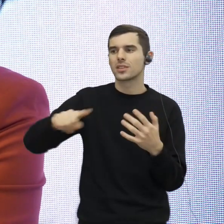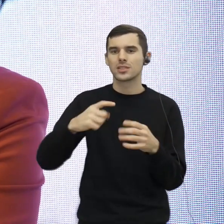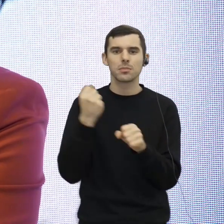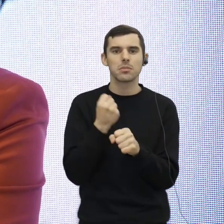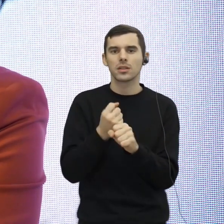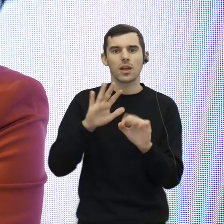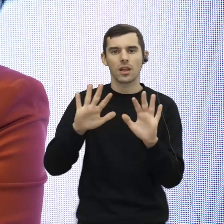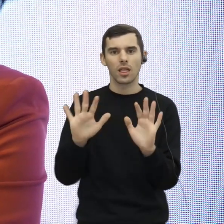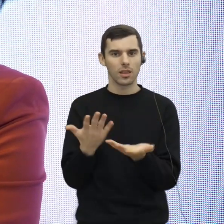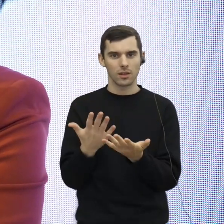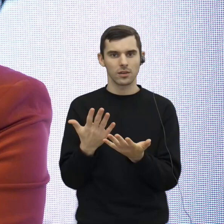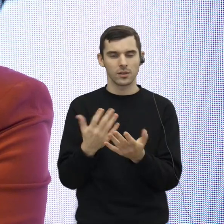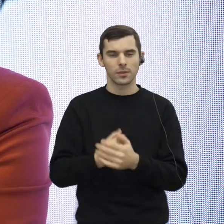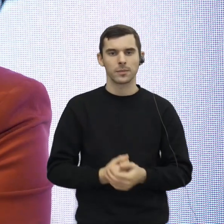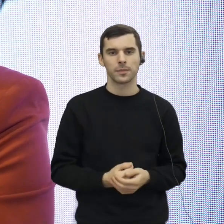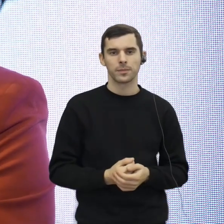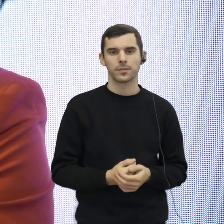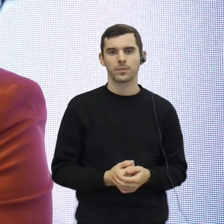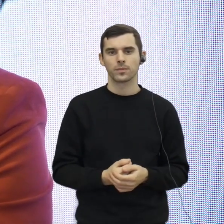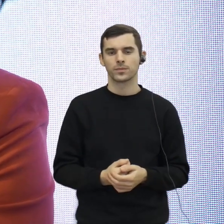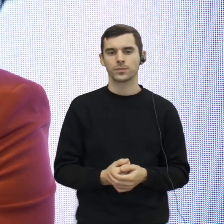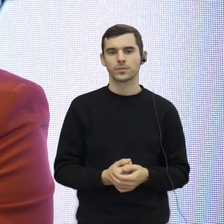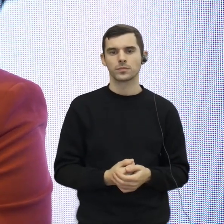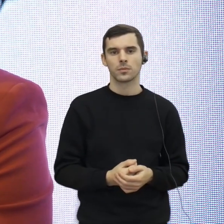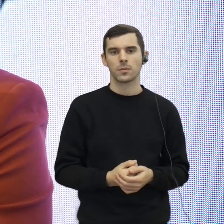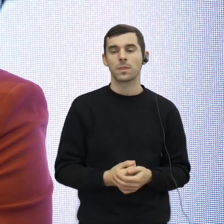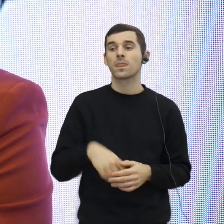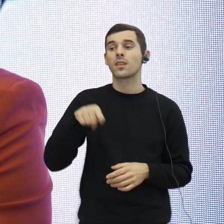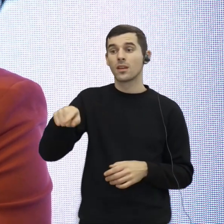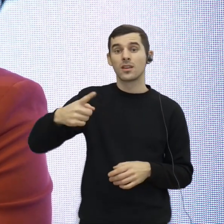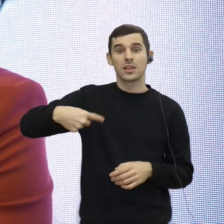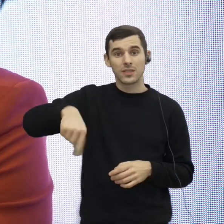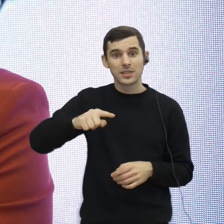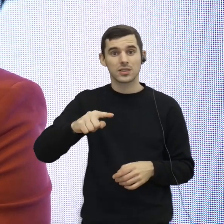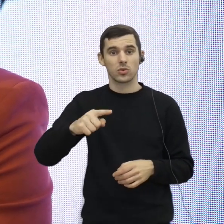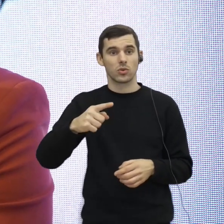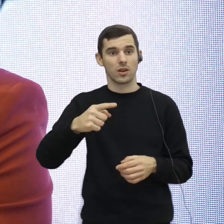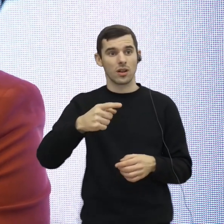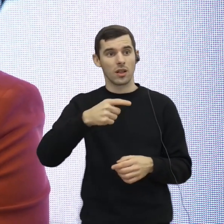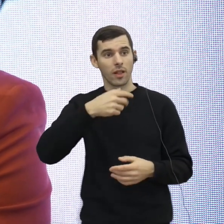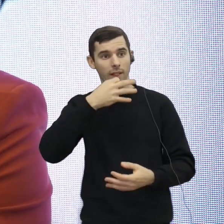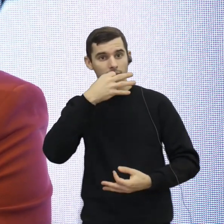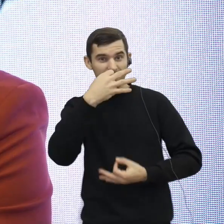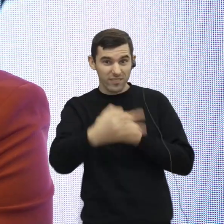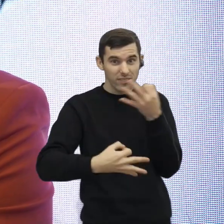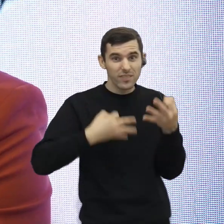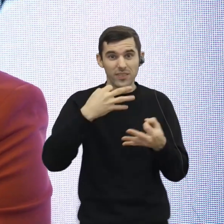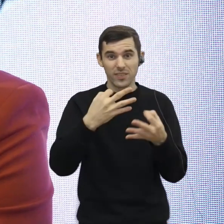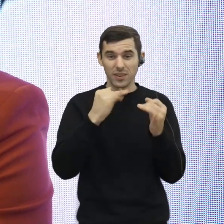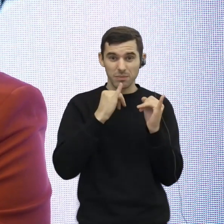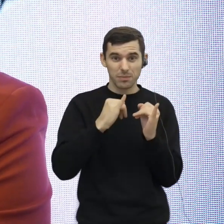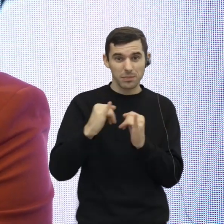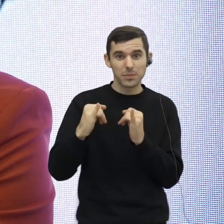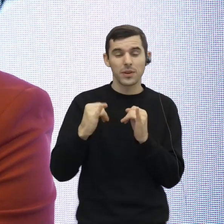pačiu tiesiai įvardinti, kad ta kalba, kurią jūs skleidžiate, turi tiesioginę įtaką